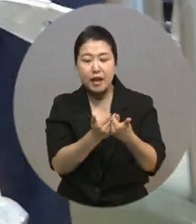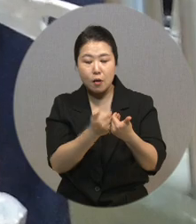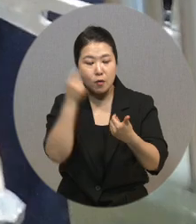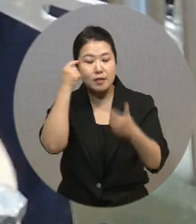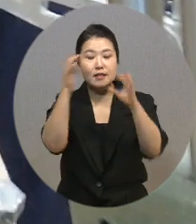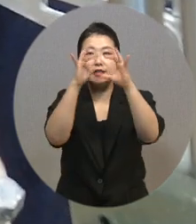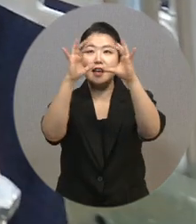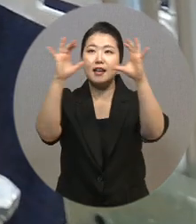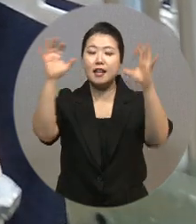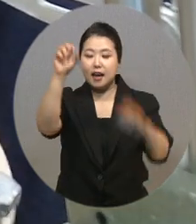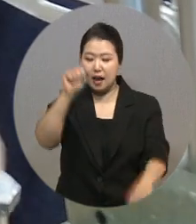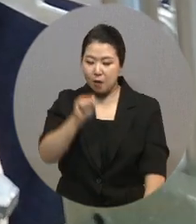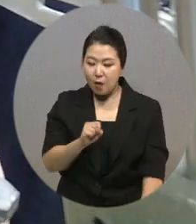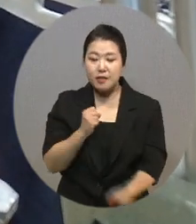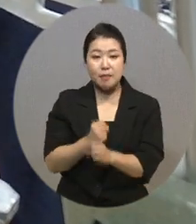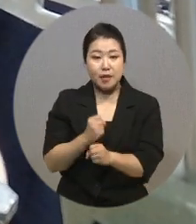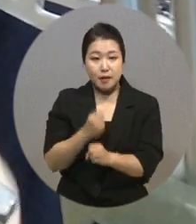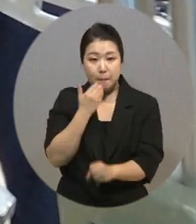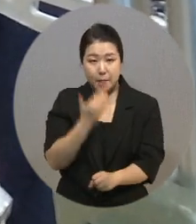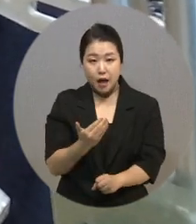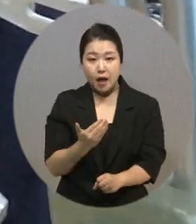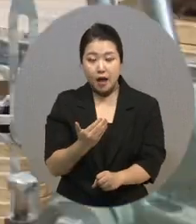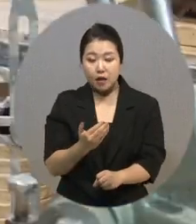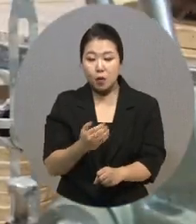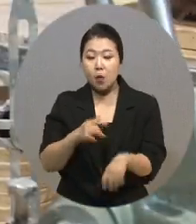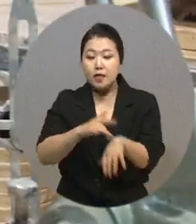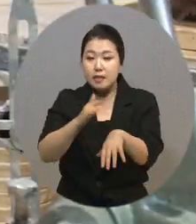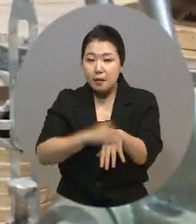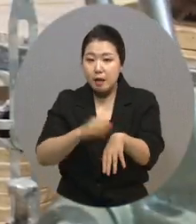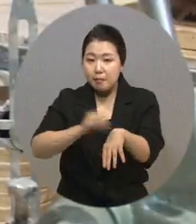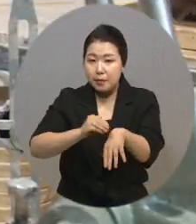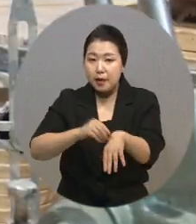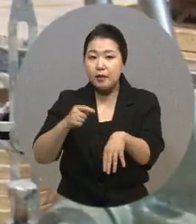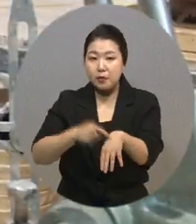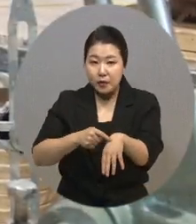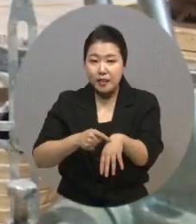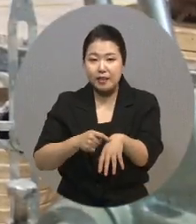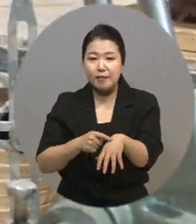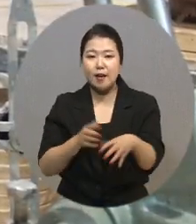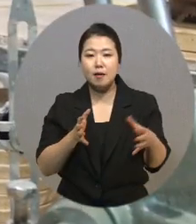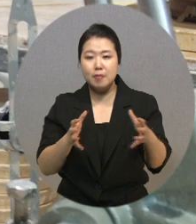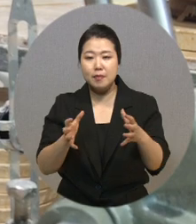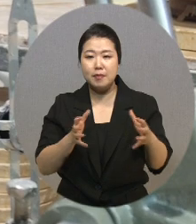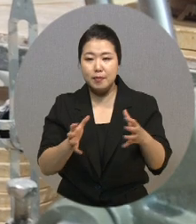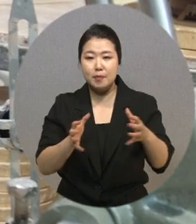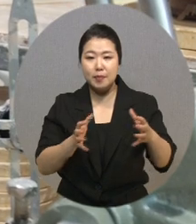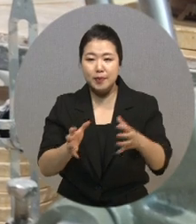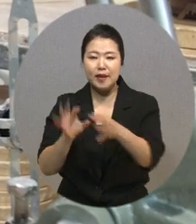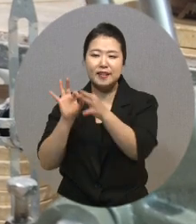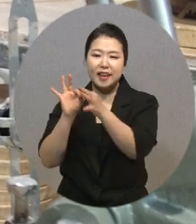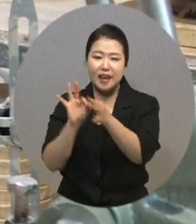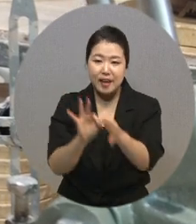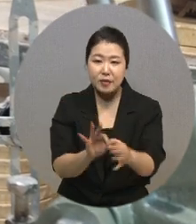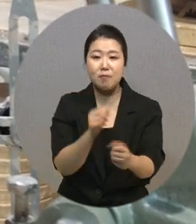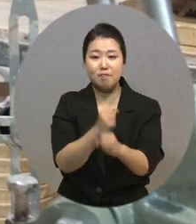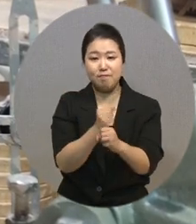몸 습관처럼 는 계속해서 이어나갈 힘을